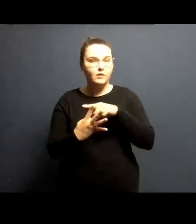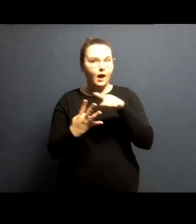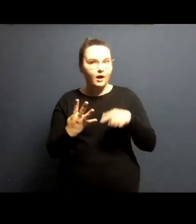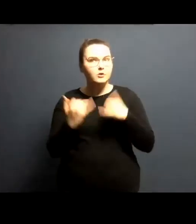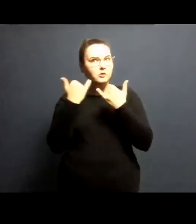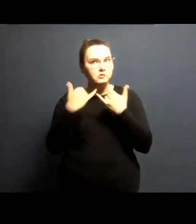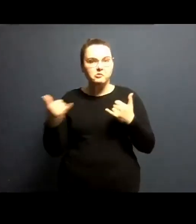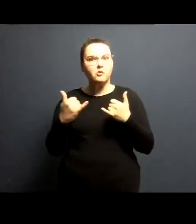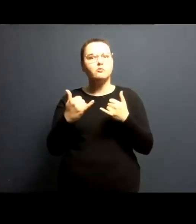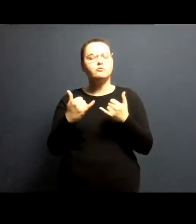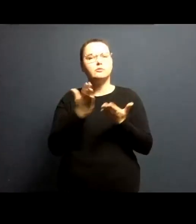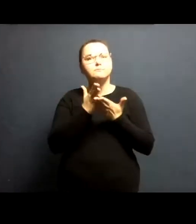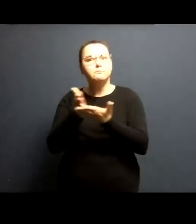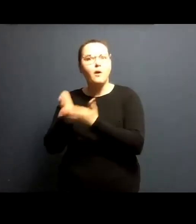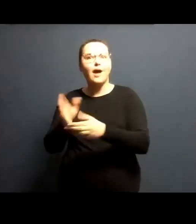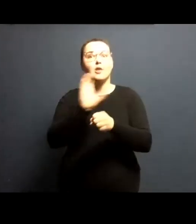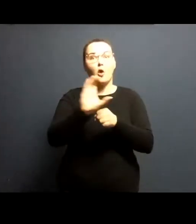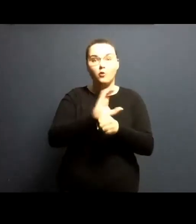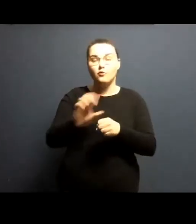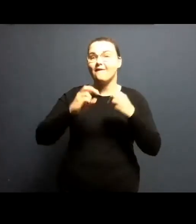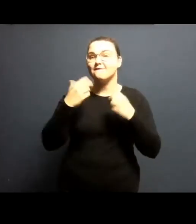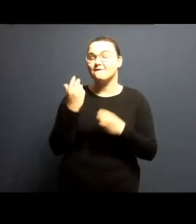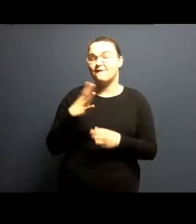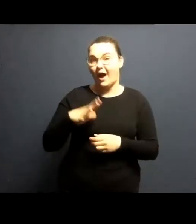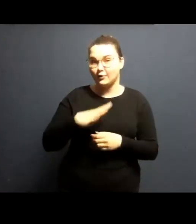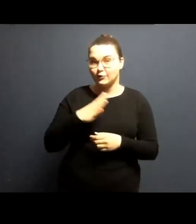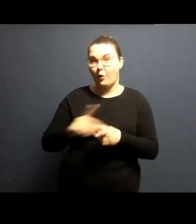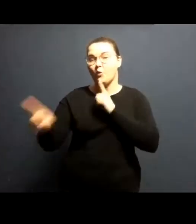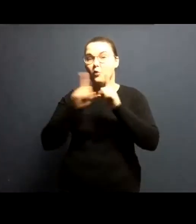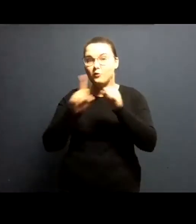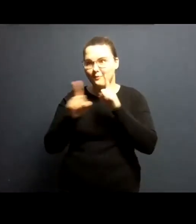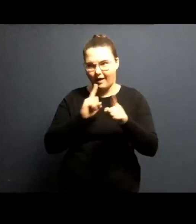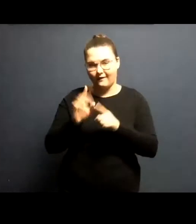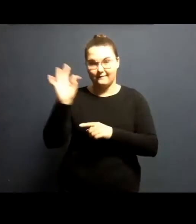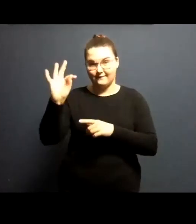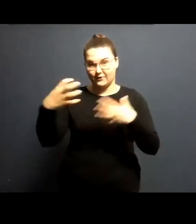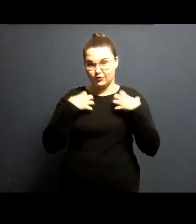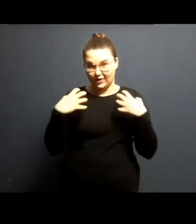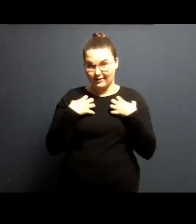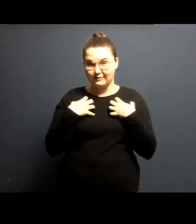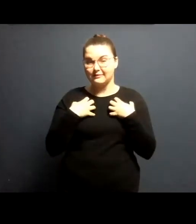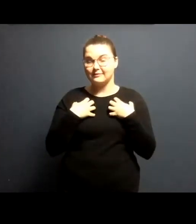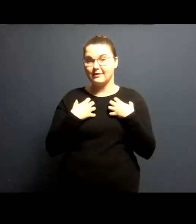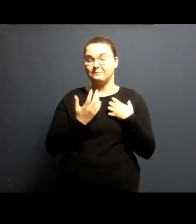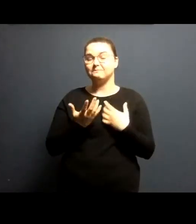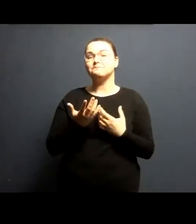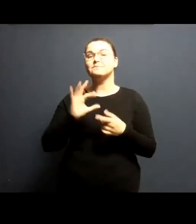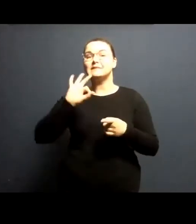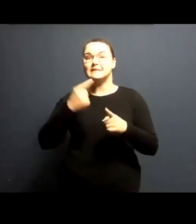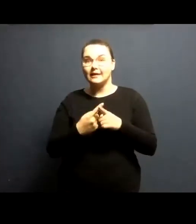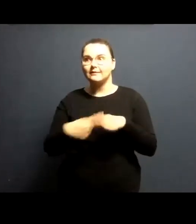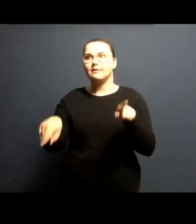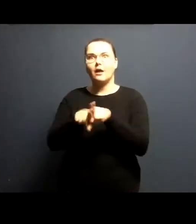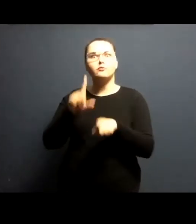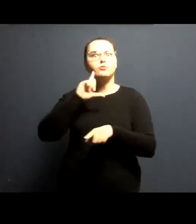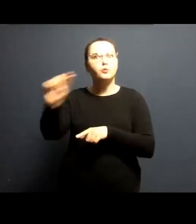coachingu, żeby rozmawiać o swoim życiu erotycznym, żeby rozmawiać z lekarzem także o